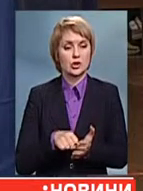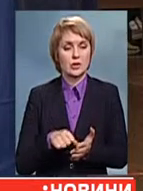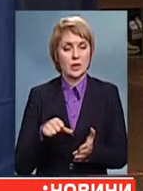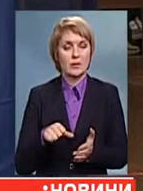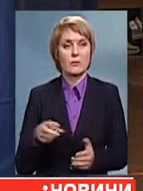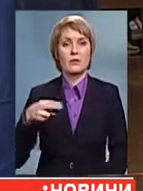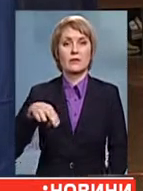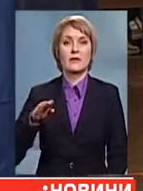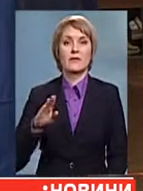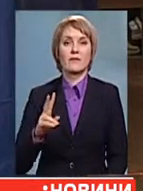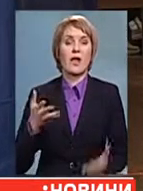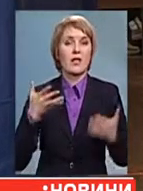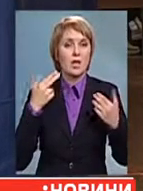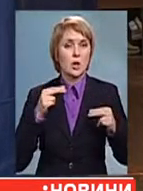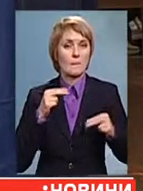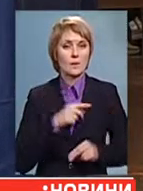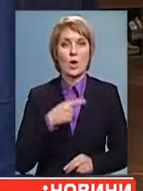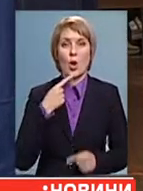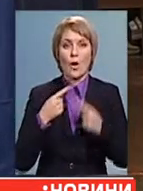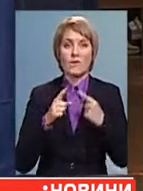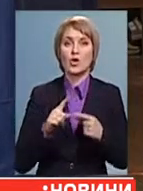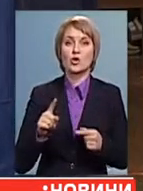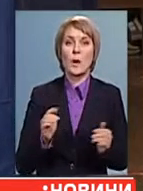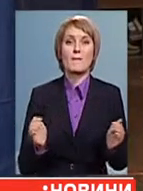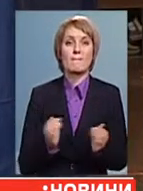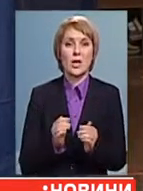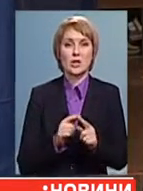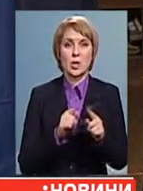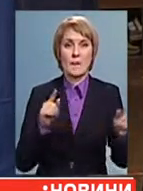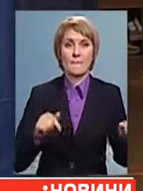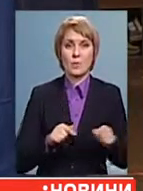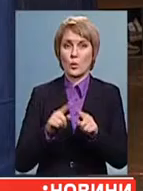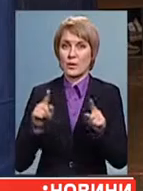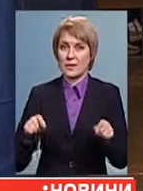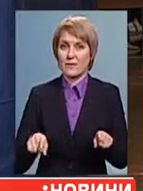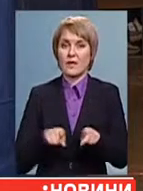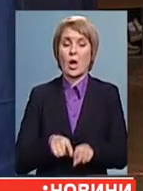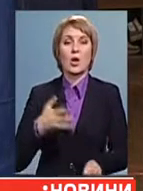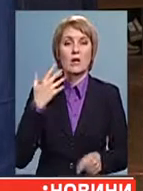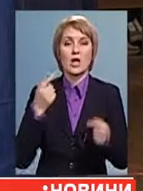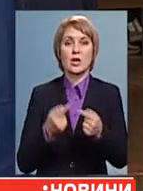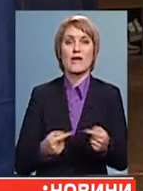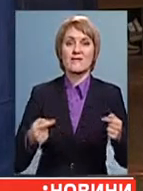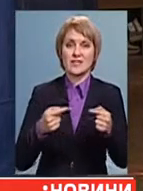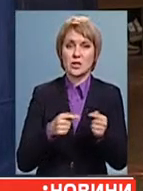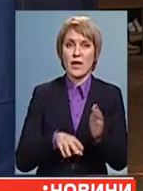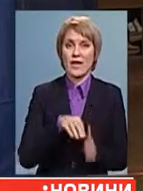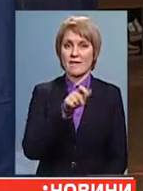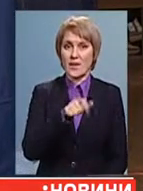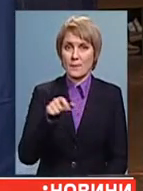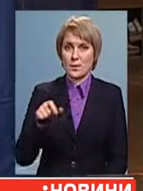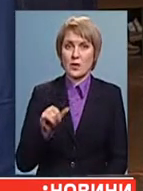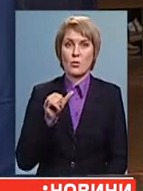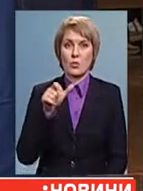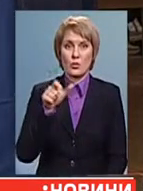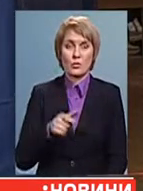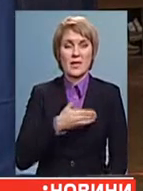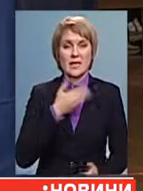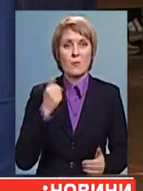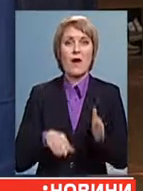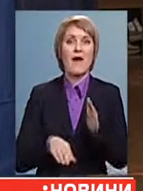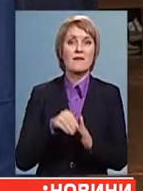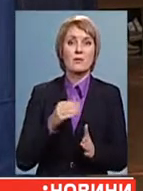І членам ДВК легше працювати. Вони говорять про те, що менше бюлетенів, також легше визначитися виборцям, адже в них немає вже вибору